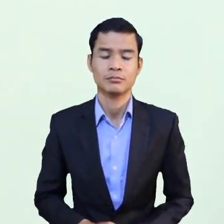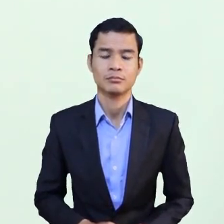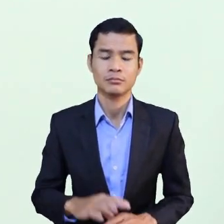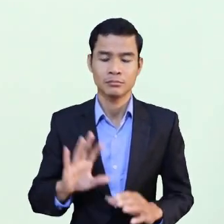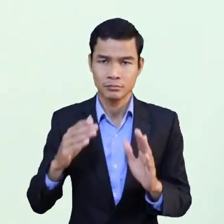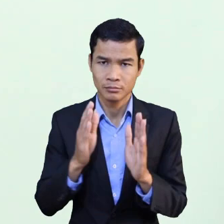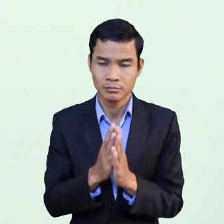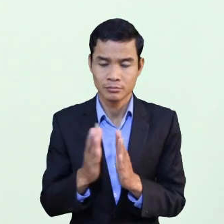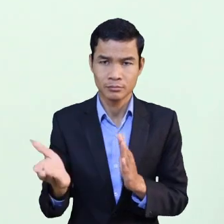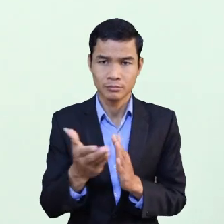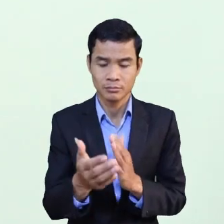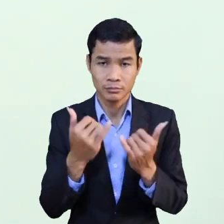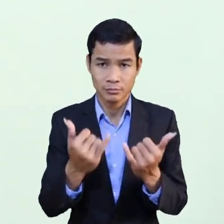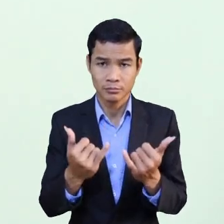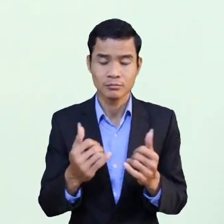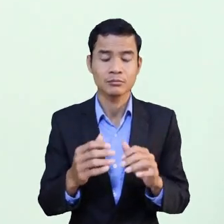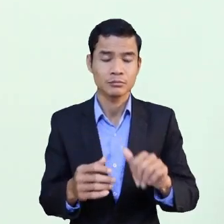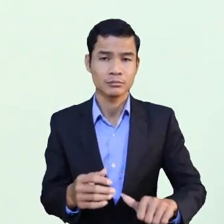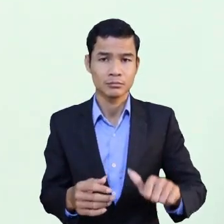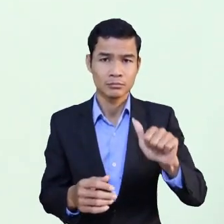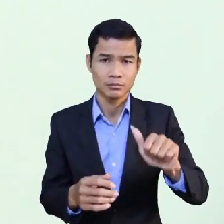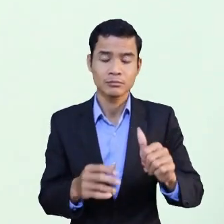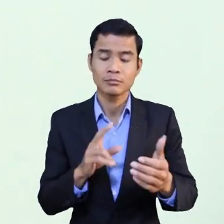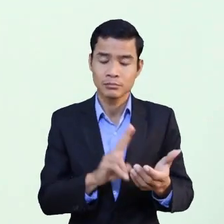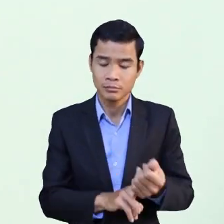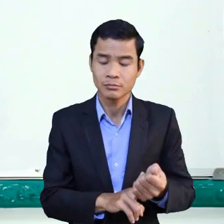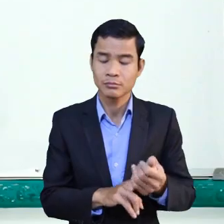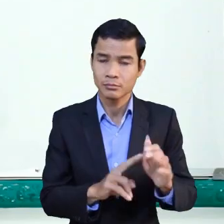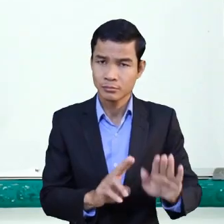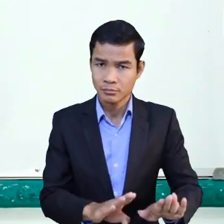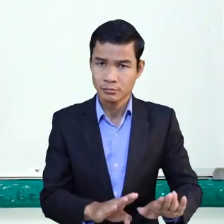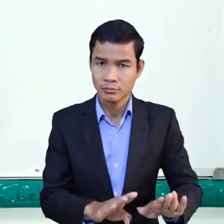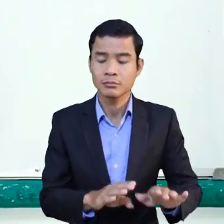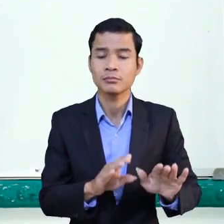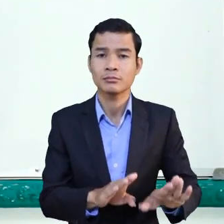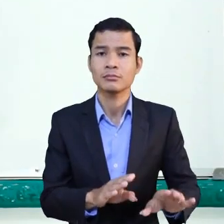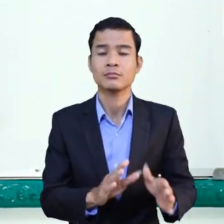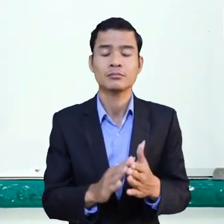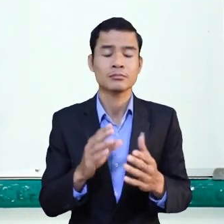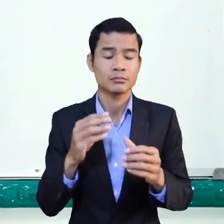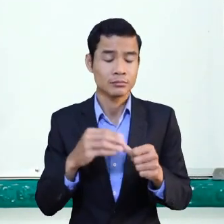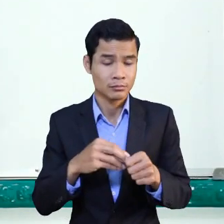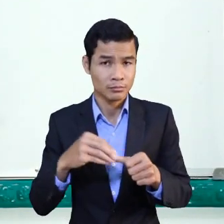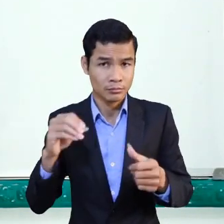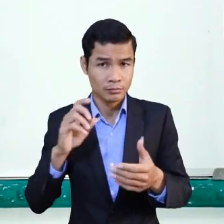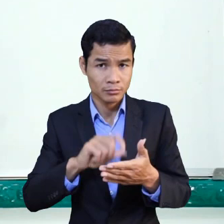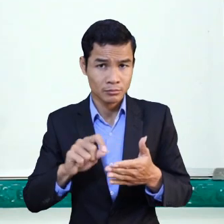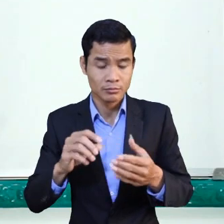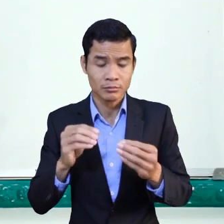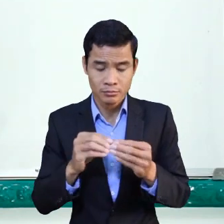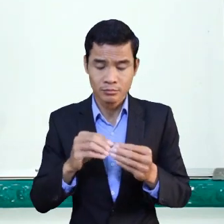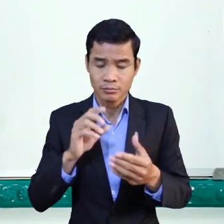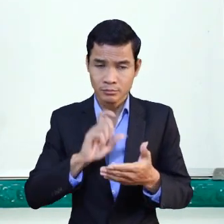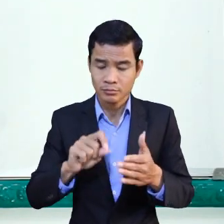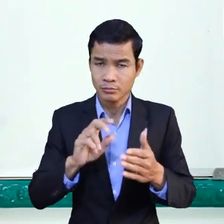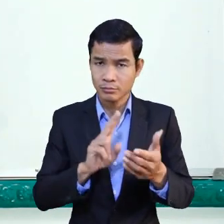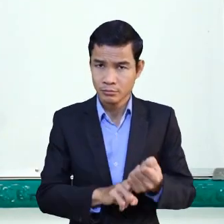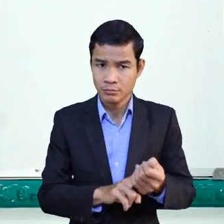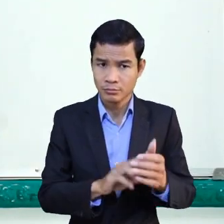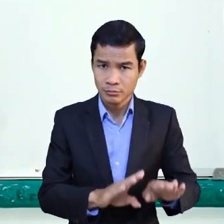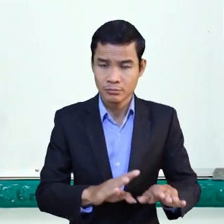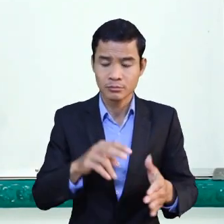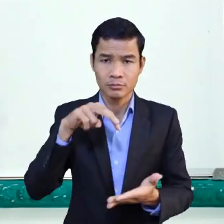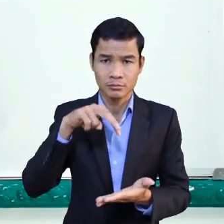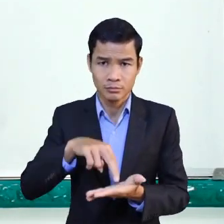ចាអរគុណឥឡូវកូនកូនដាក់ក្តារឈ្នួនលើតុកចាទុកក្តារឈ្នួនដោយសហ្វឺតចាអញ្ចឹងយើង